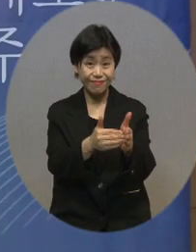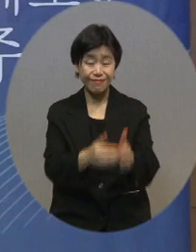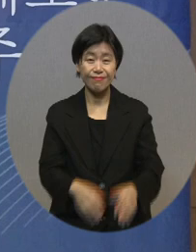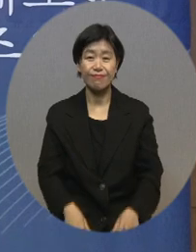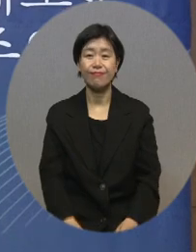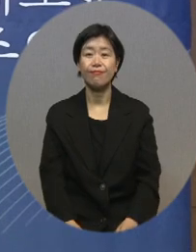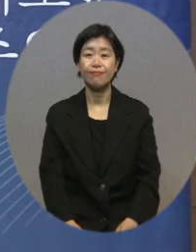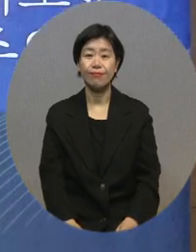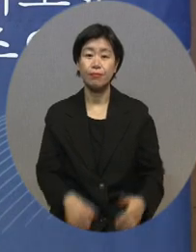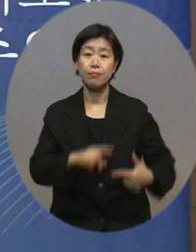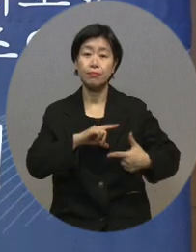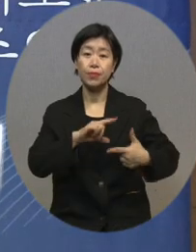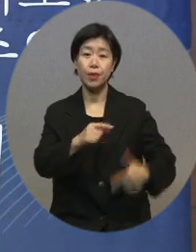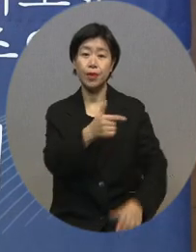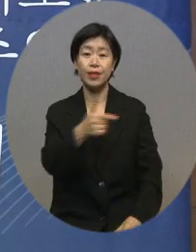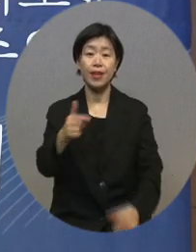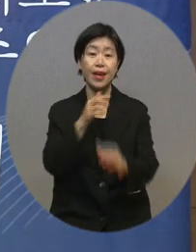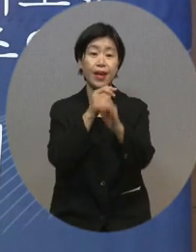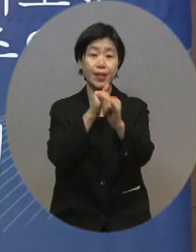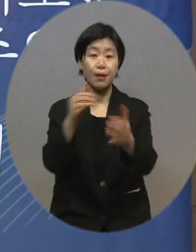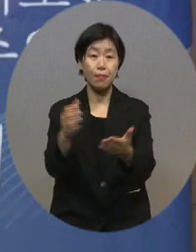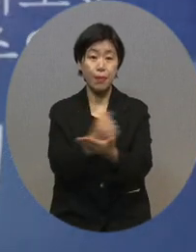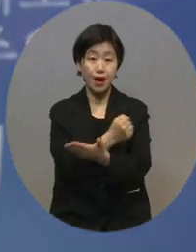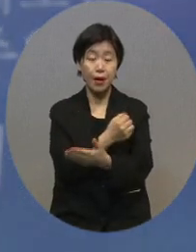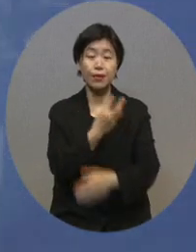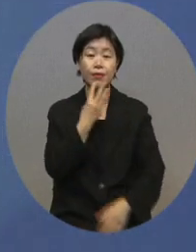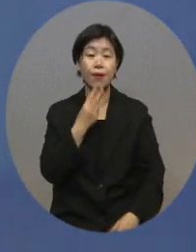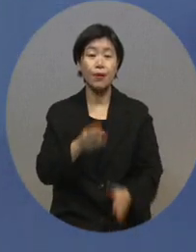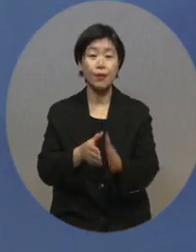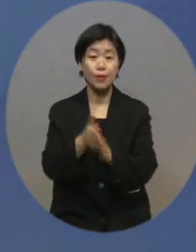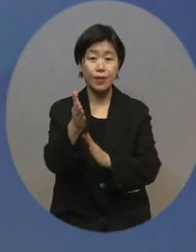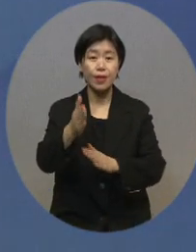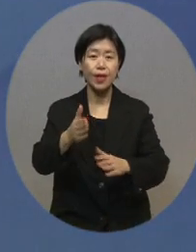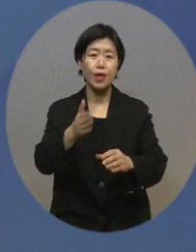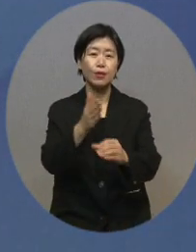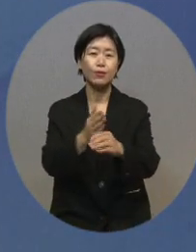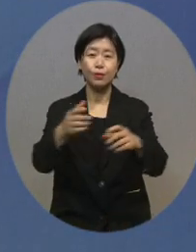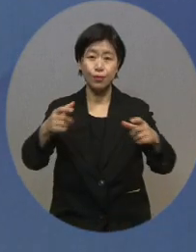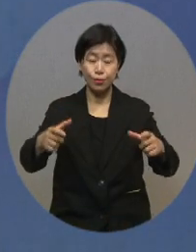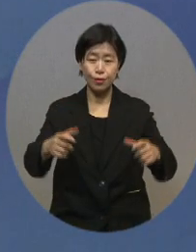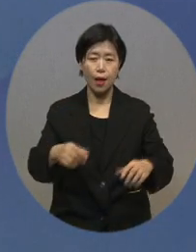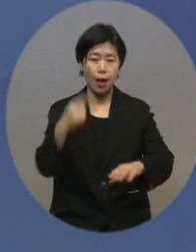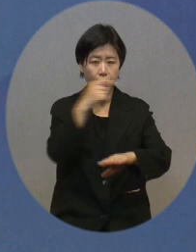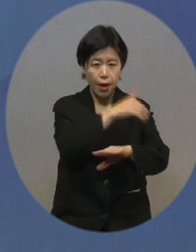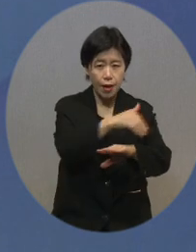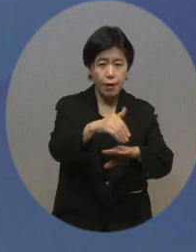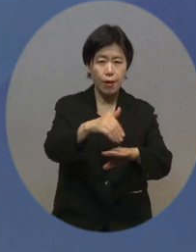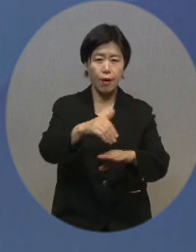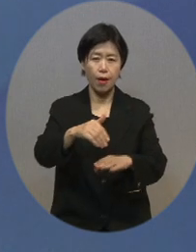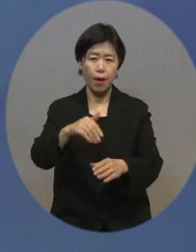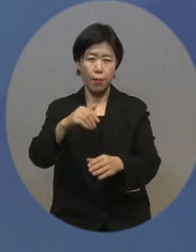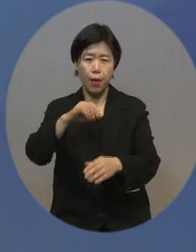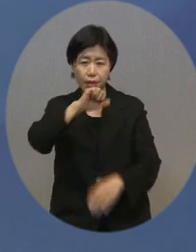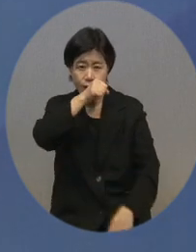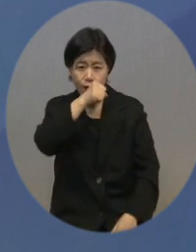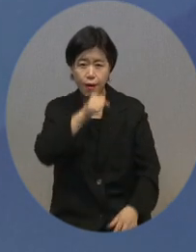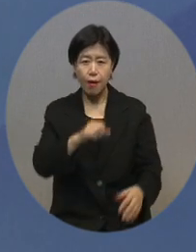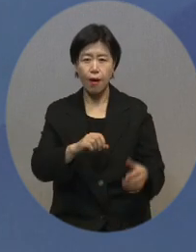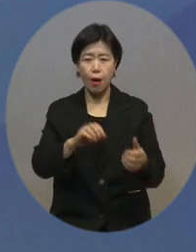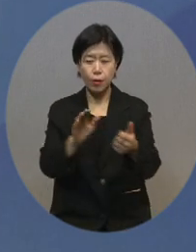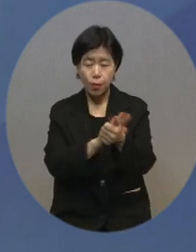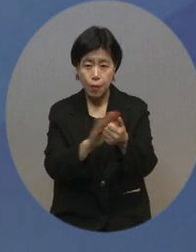오늘 명예로운 대상을 수상한 서울특별시 중구는 행정, 재정 역량, 골목과